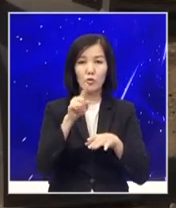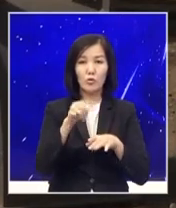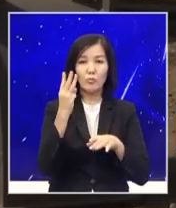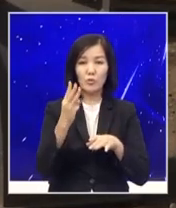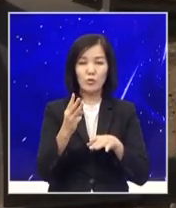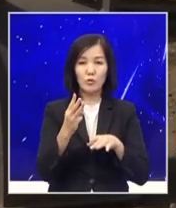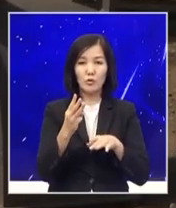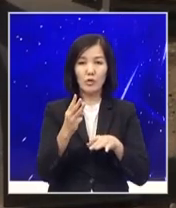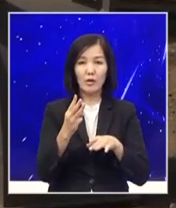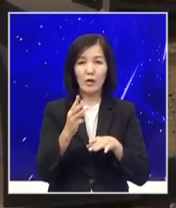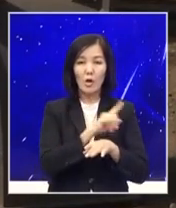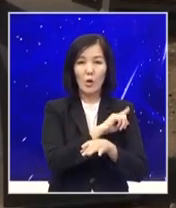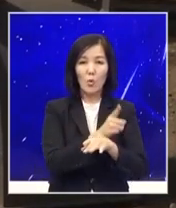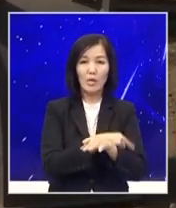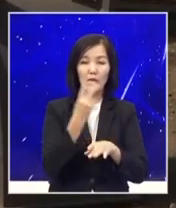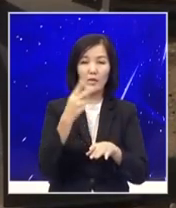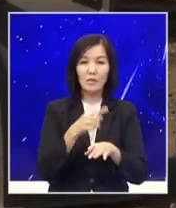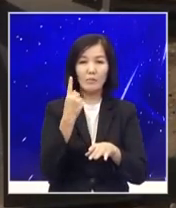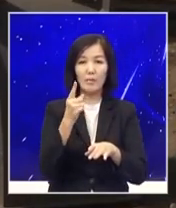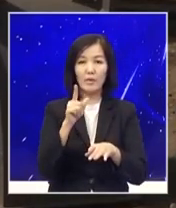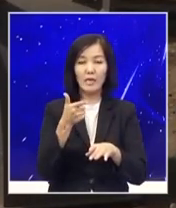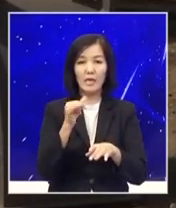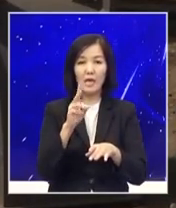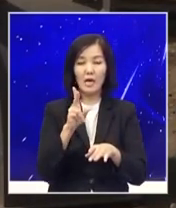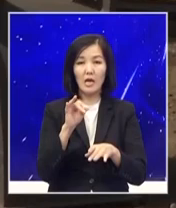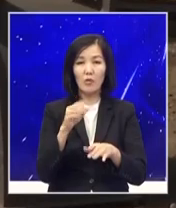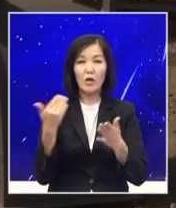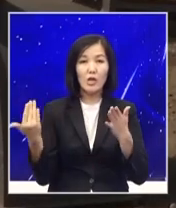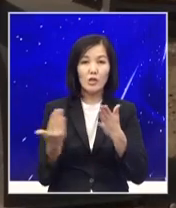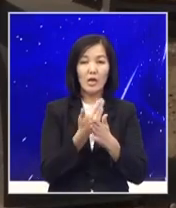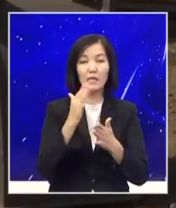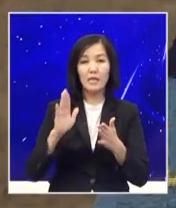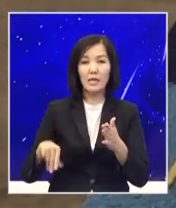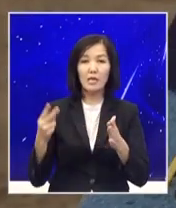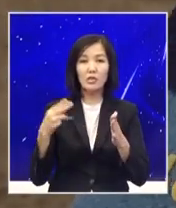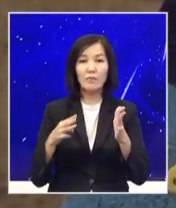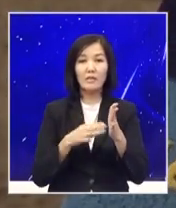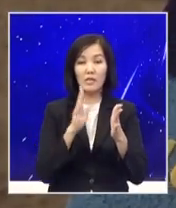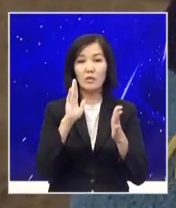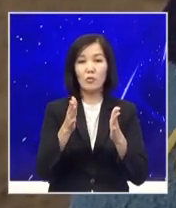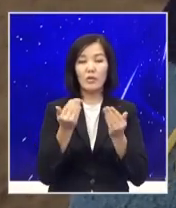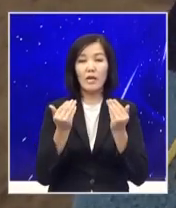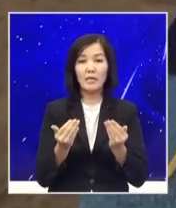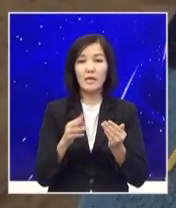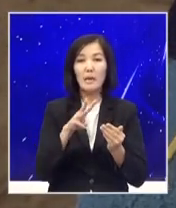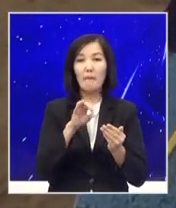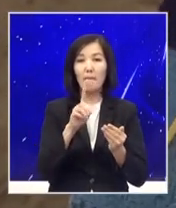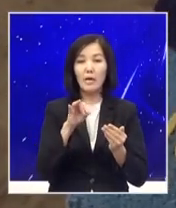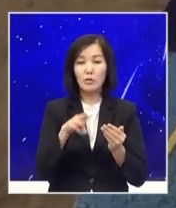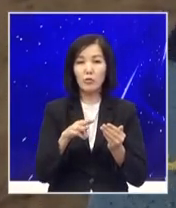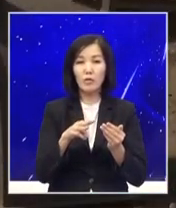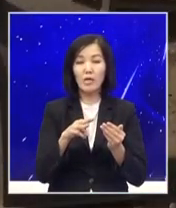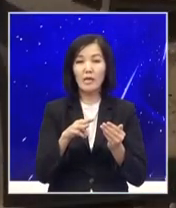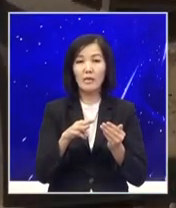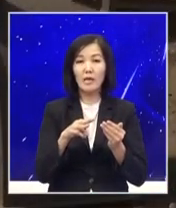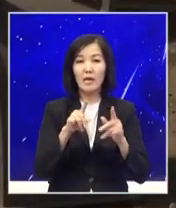тұйықта алғашқыда қуаттылығы 21 гигакалория болса, жаңартылғаннан кейін 28-ге жетеді. Қазірдің өзінде мазут шаруа қожалығының